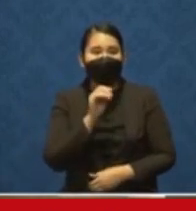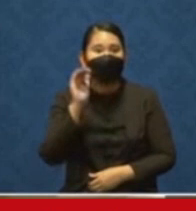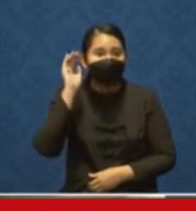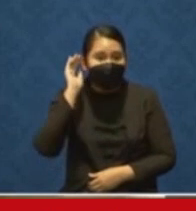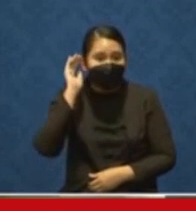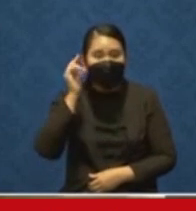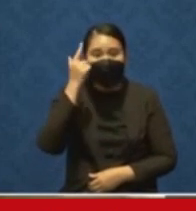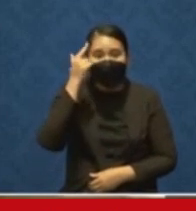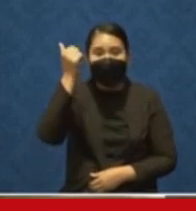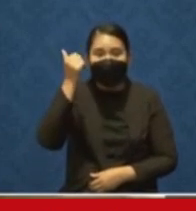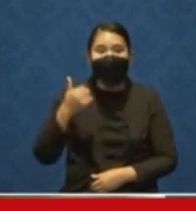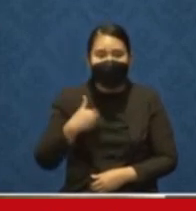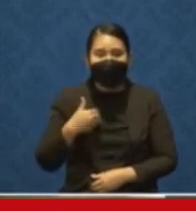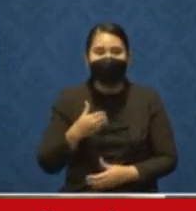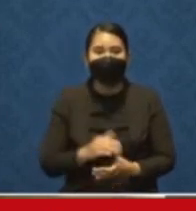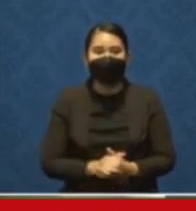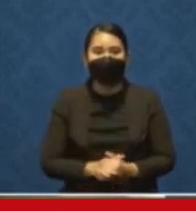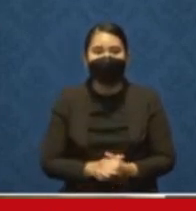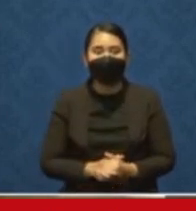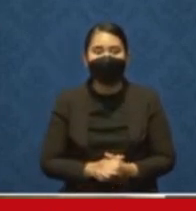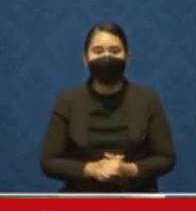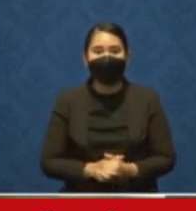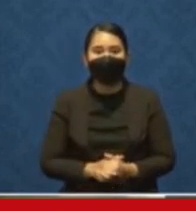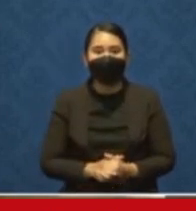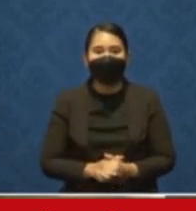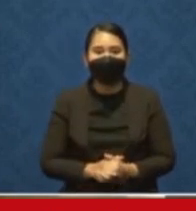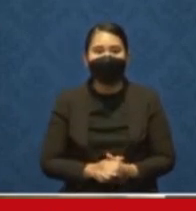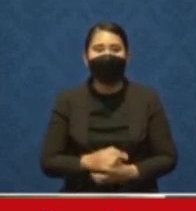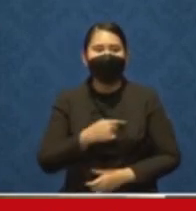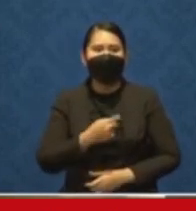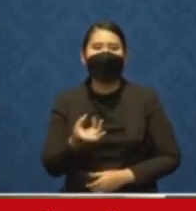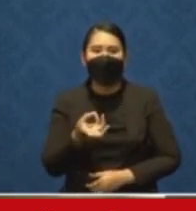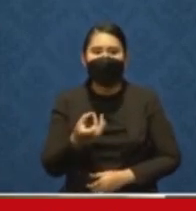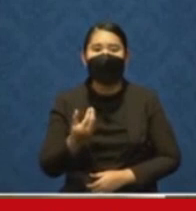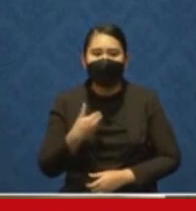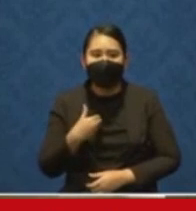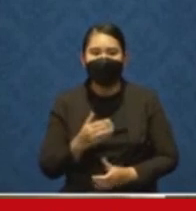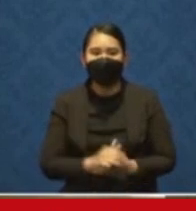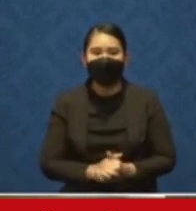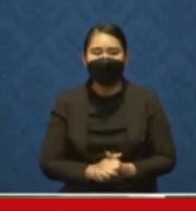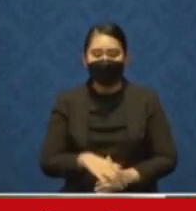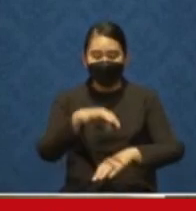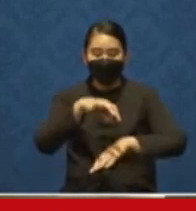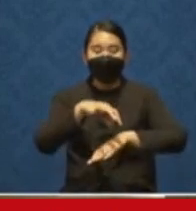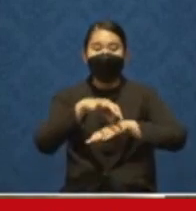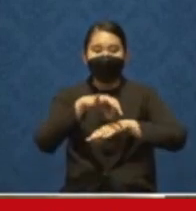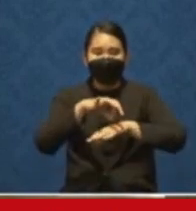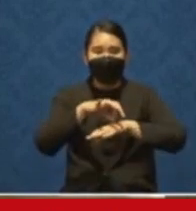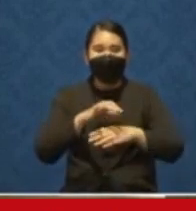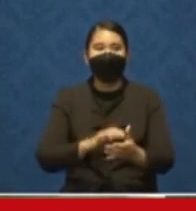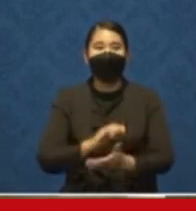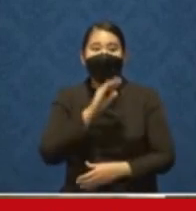ทำไมเก่งจังเต็มแล้วทุกคนเชื่อว่าถึงไม่นี่แม่พี่น้องประชาชนที่ฟังอยู่ทางบ้าน